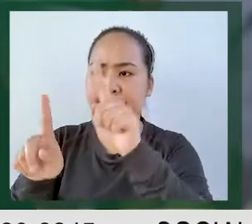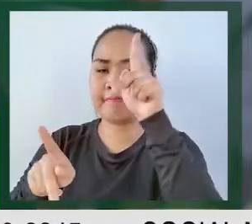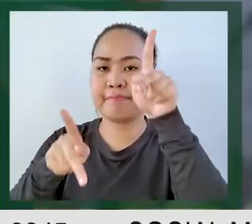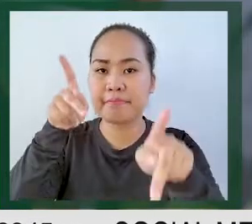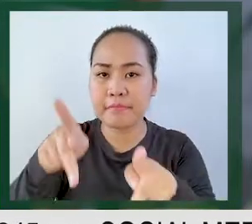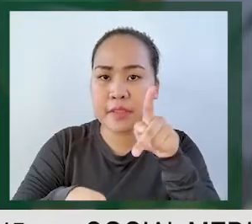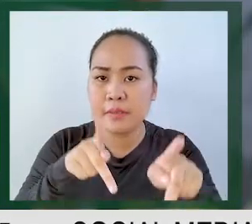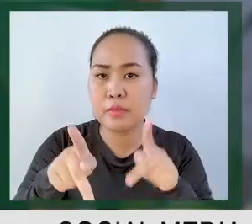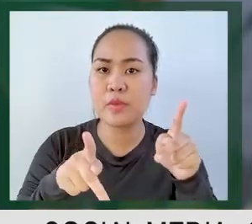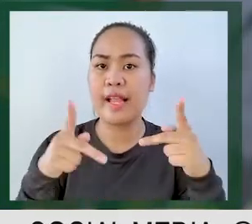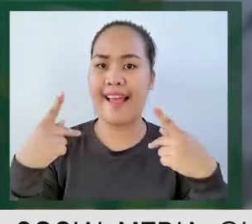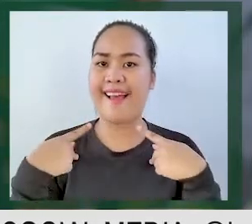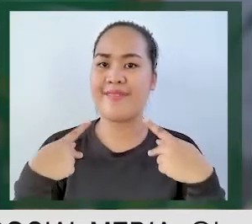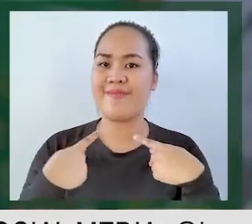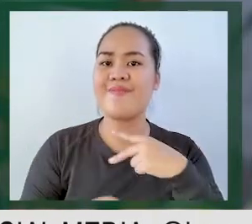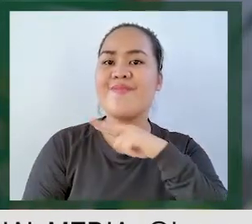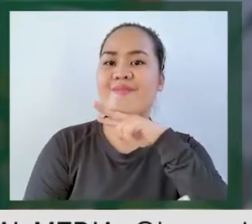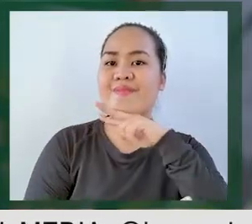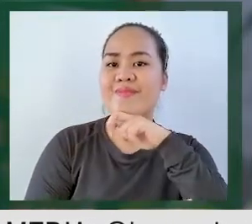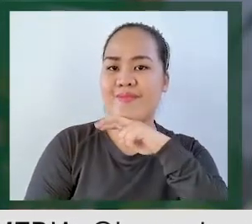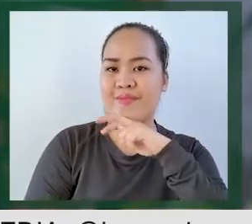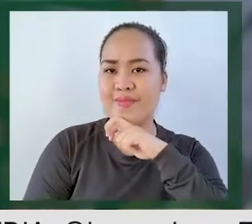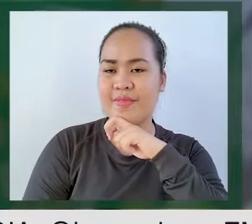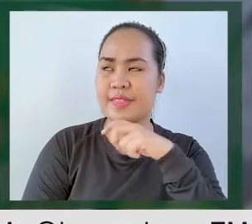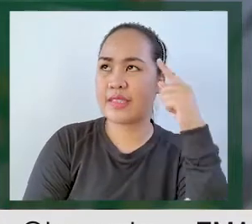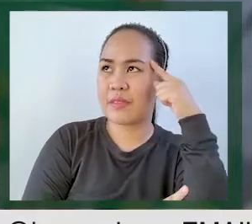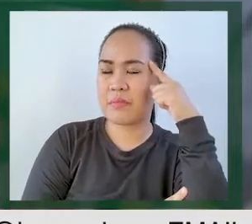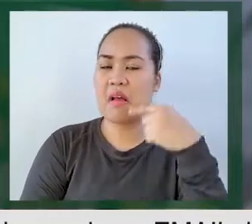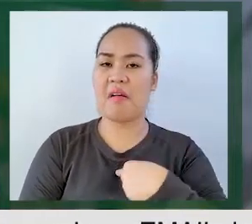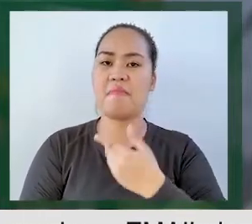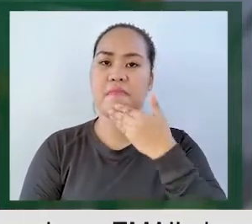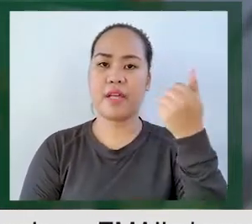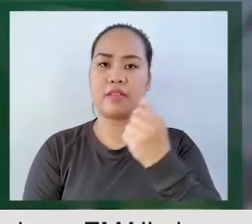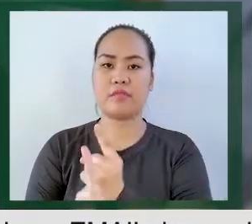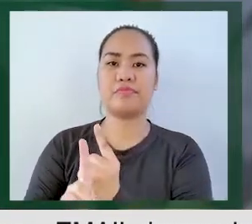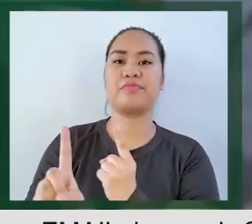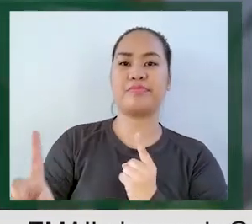mas conscious kayo pagdating lalo sa distancing. So